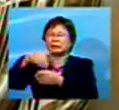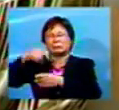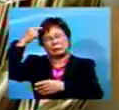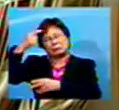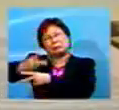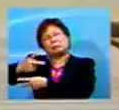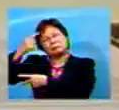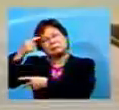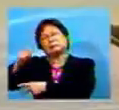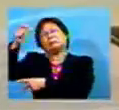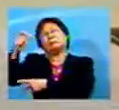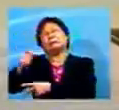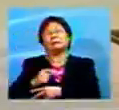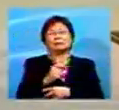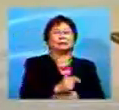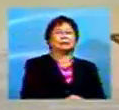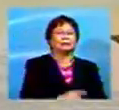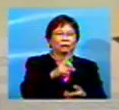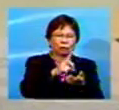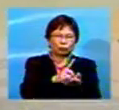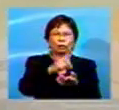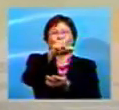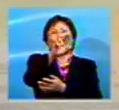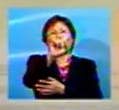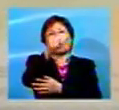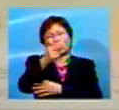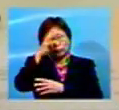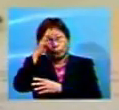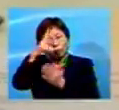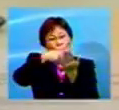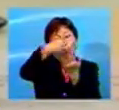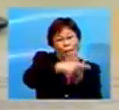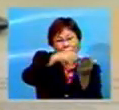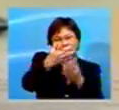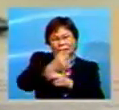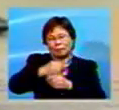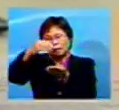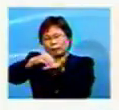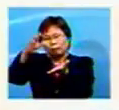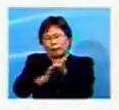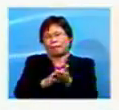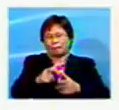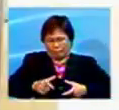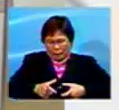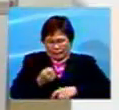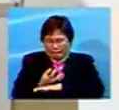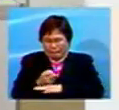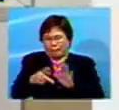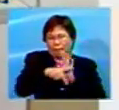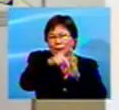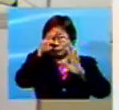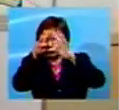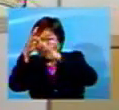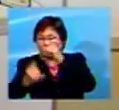minda pesakit. Inisiatif Profesor Dr. Luar Pelin mencipta program ini mendapat pengiktirafan pingat emas pada pameran reka